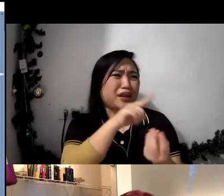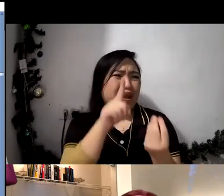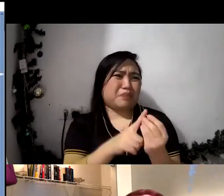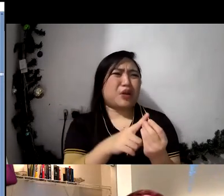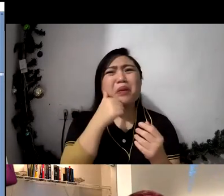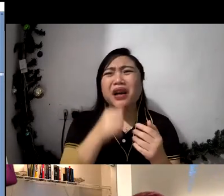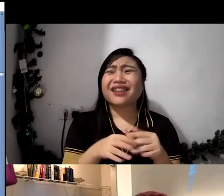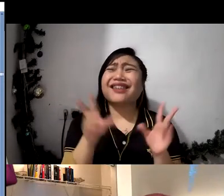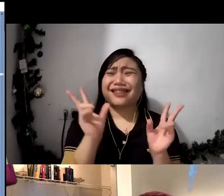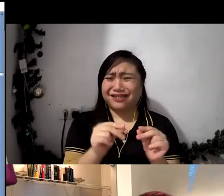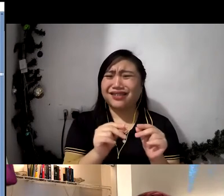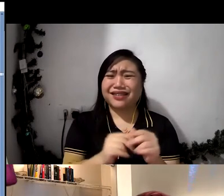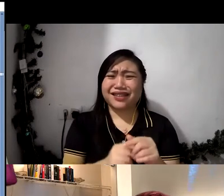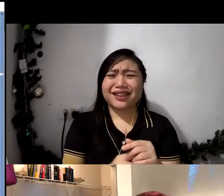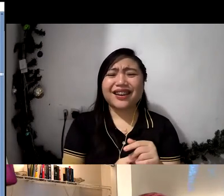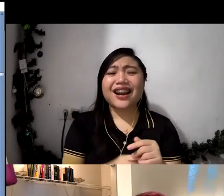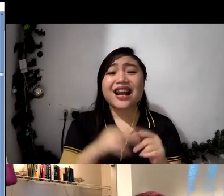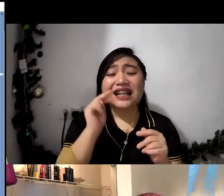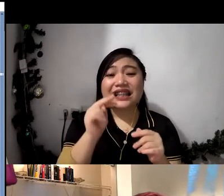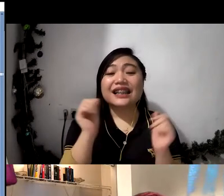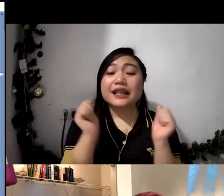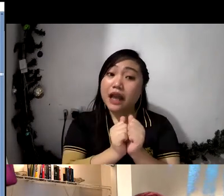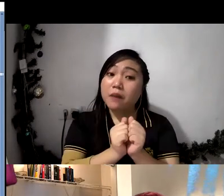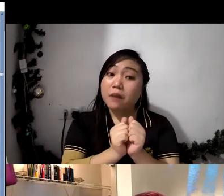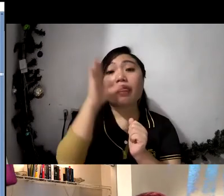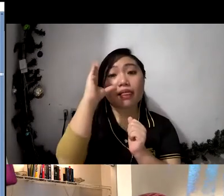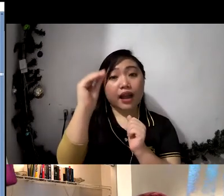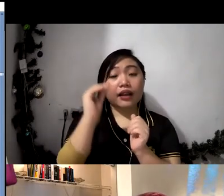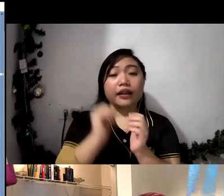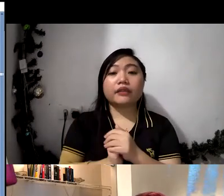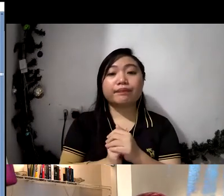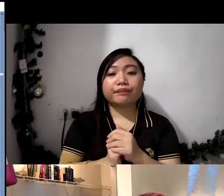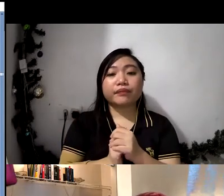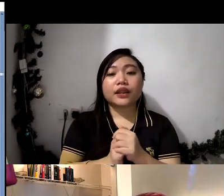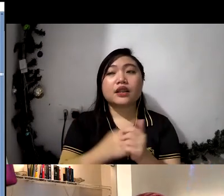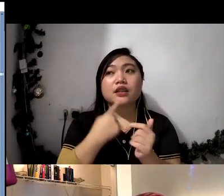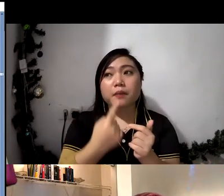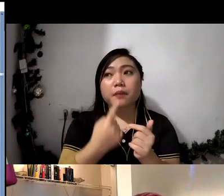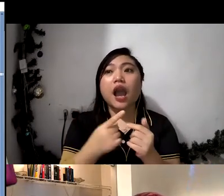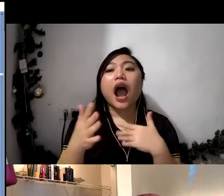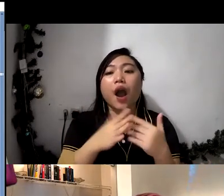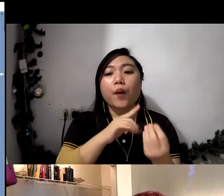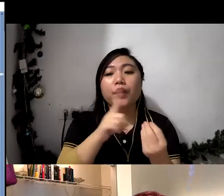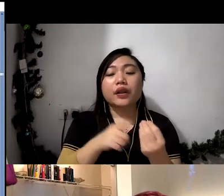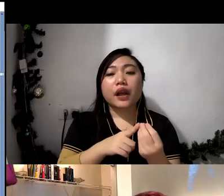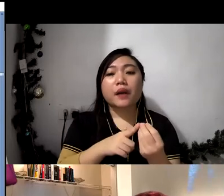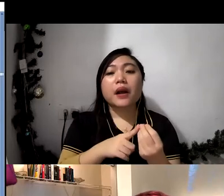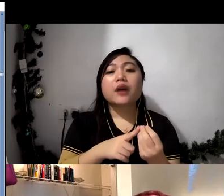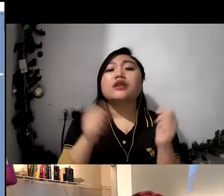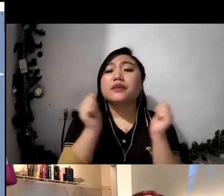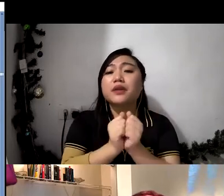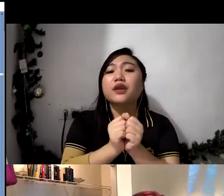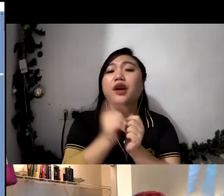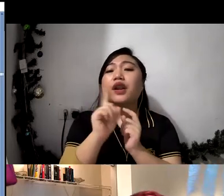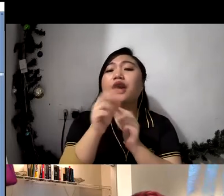nag-uusap-usap, no? So napaka-importante, no, babae at lalaki according to the relevant social categories and intersectionality. Papaliwanag